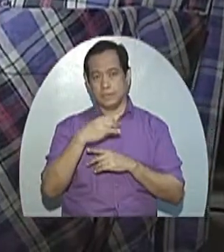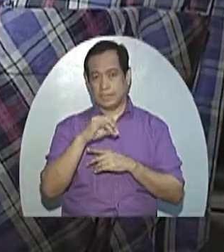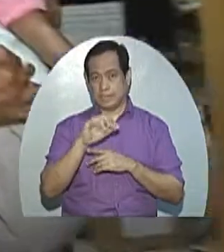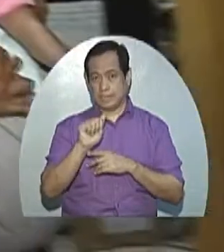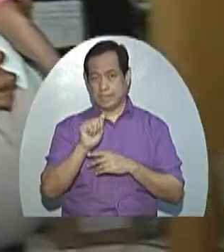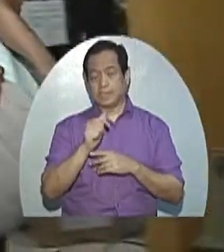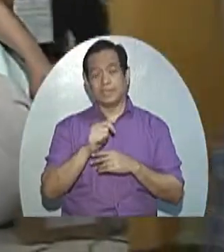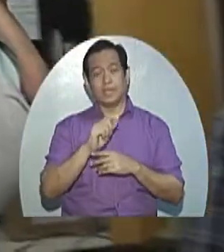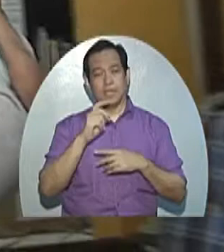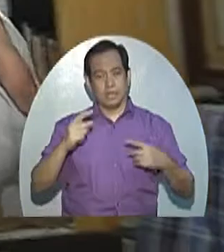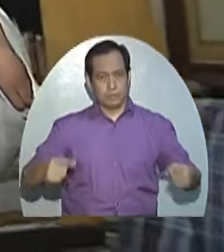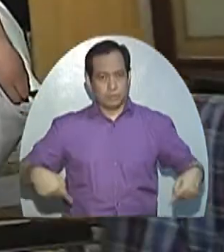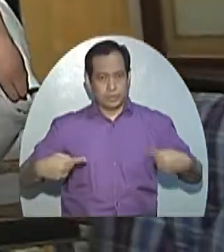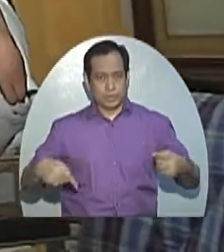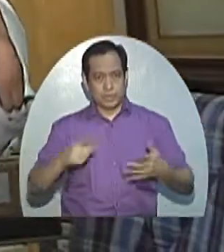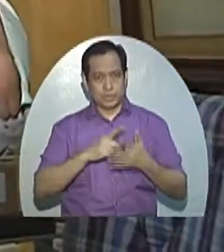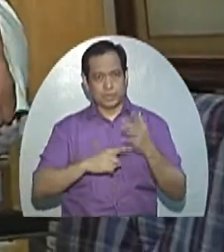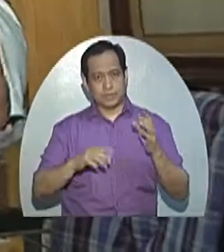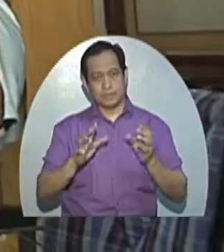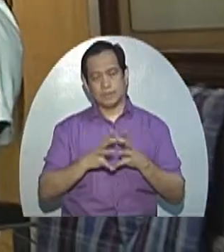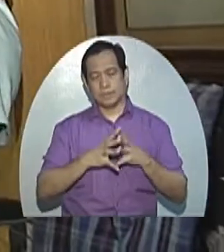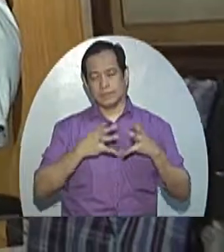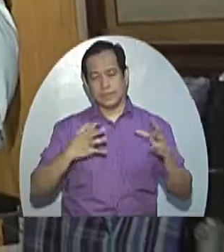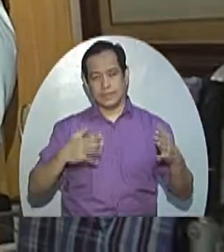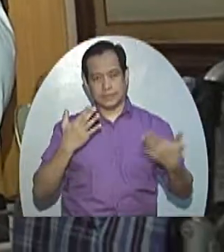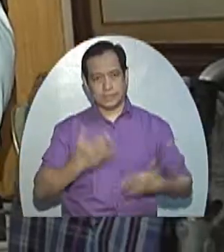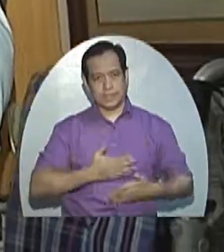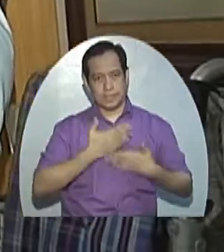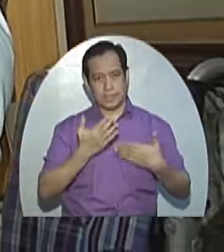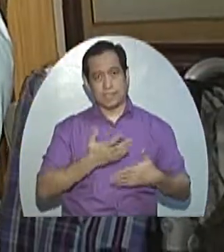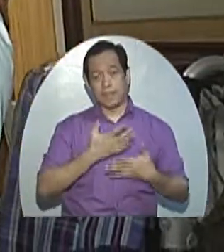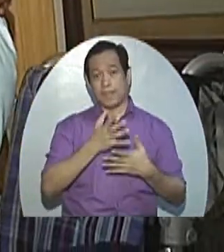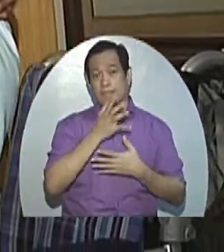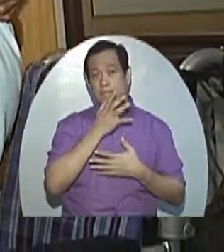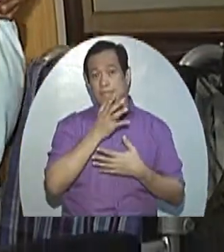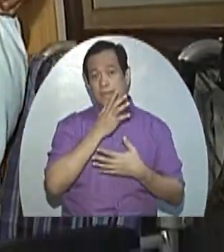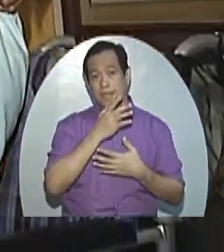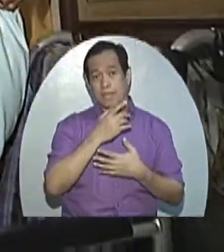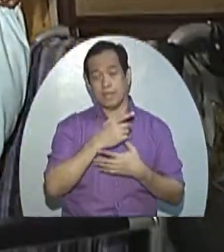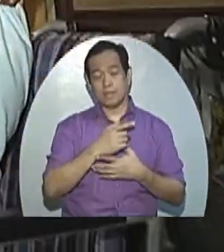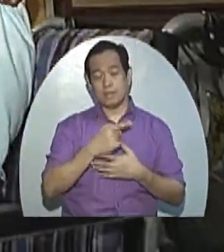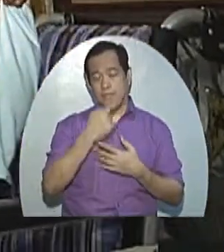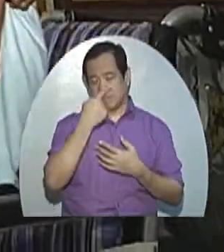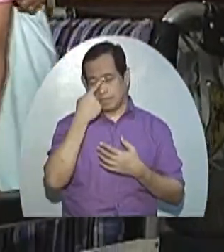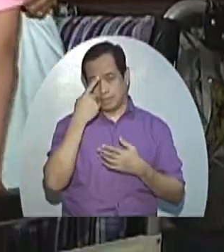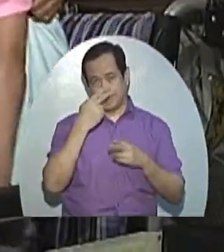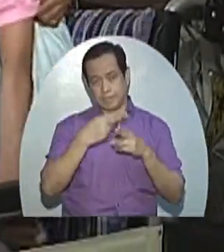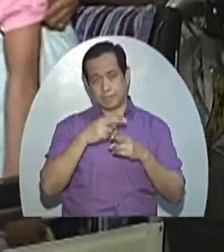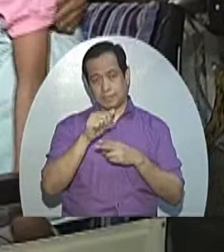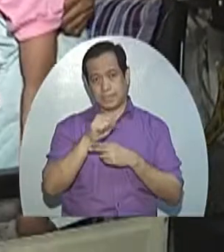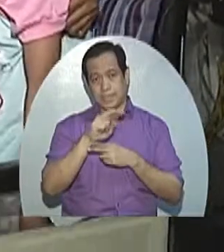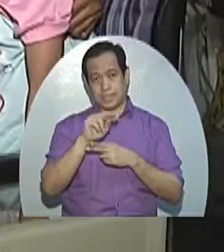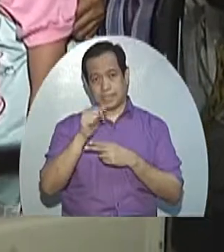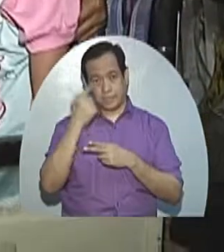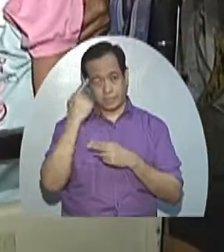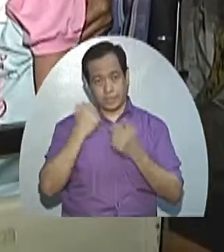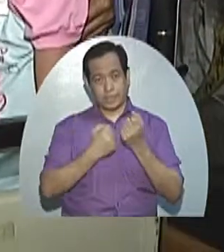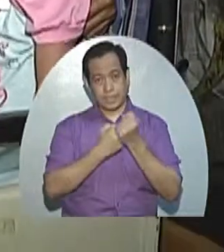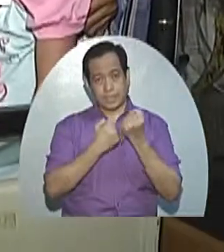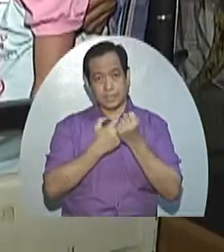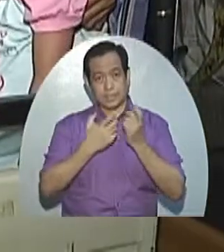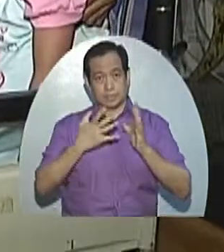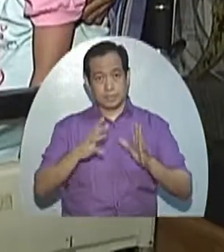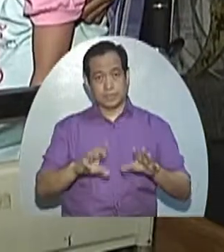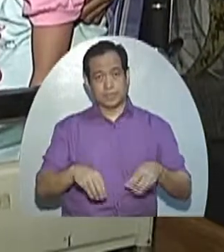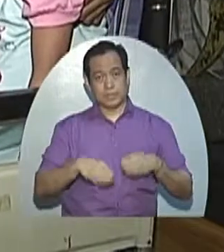wheelchair. Kaya naman, walang pagsidla ng kasiyahan ng ina ni Edtrisha na si Ana dahil sa sponsor